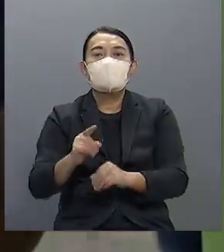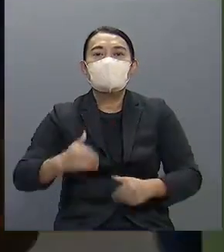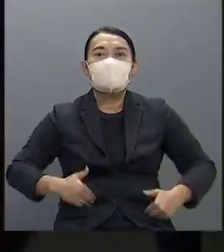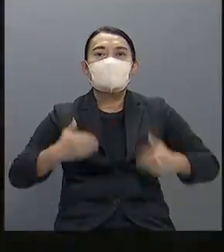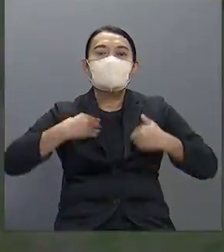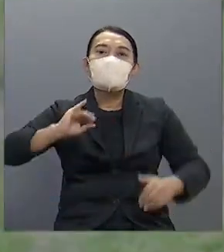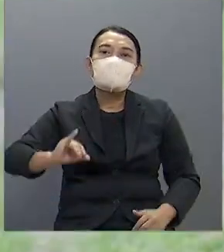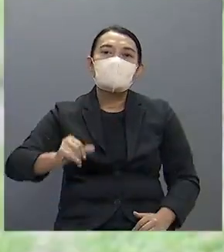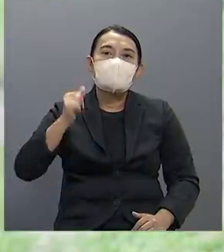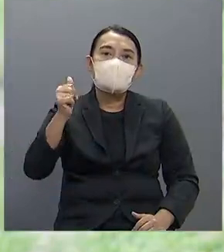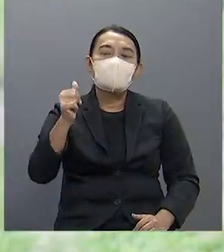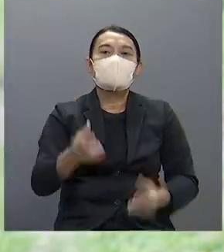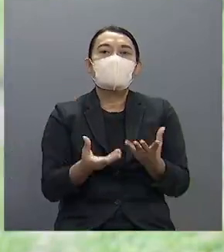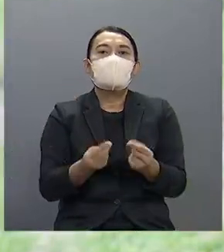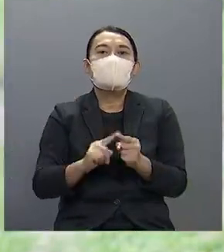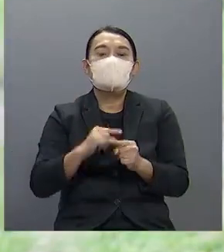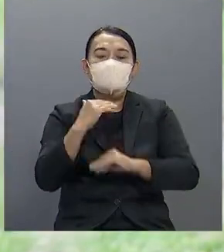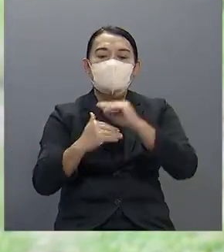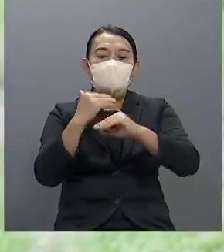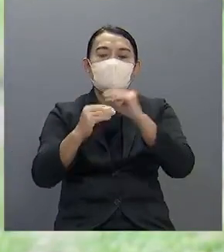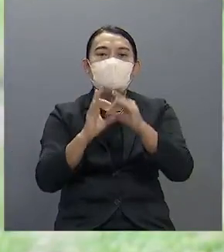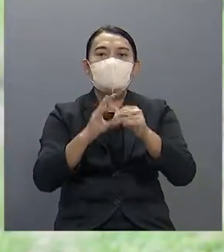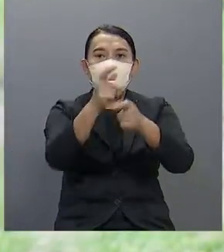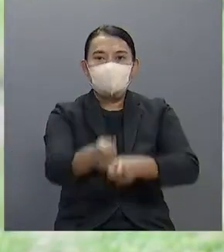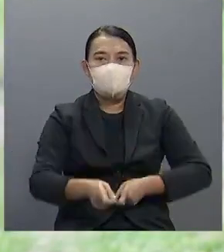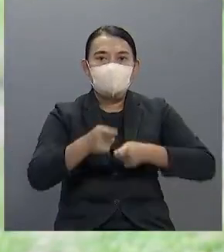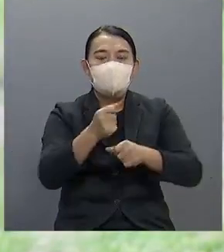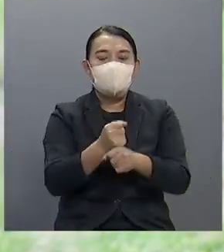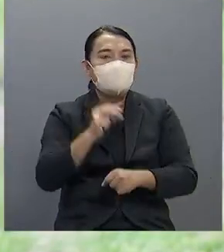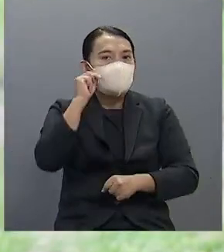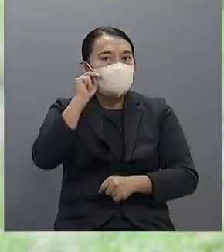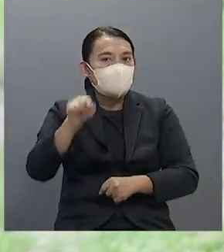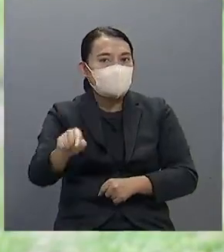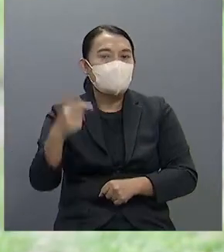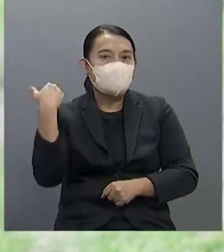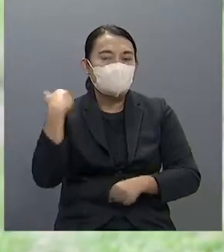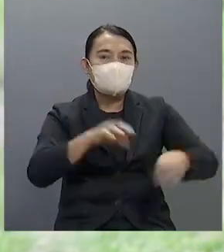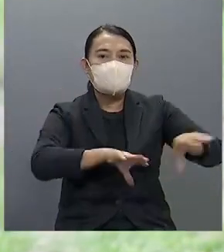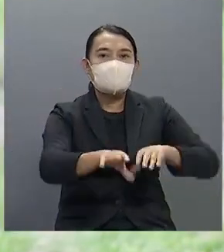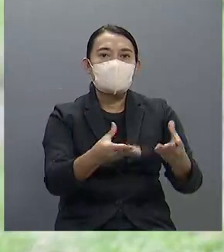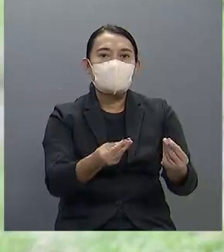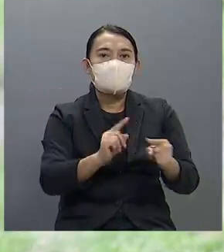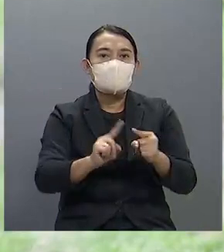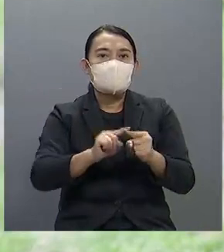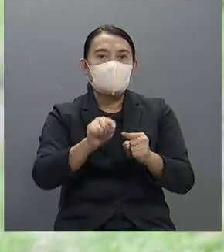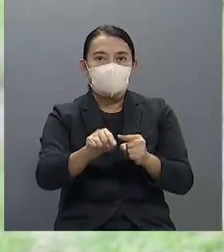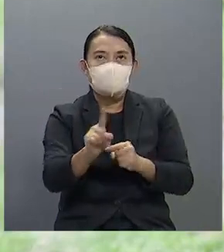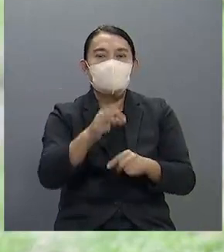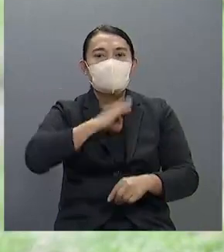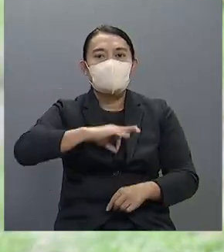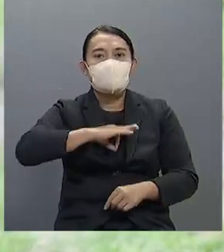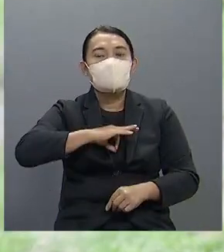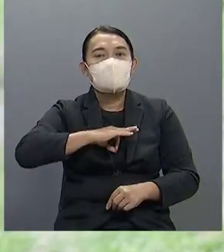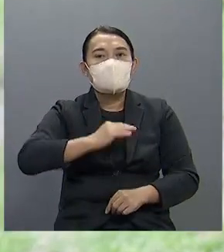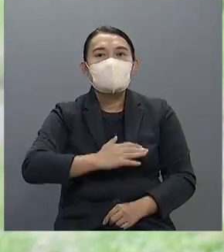เรามีการพัฒนาในรูปแบบของเกษตรกรรมแบบยั่งยืนมีแหล่งน้ำนะครับมีการจัดการดินด้วยกันนะครับวันนี้เป็นความรู้สึกความภูมิใจนะครับ